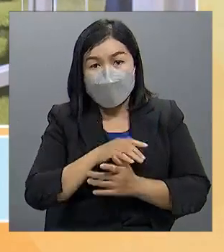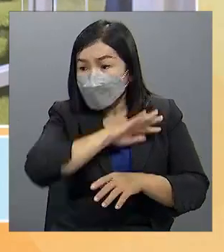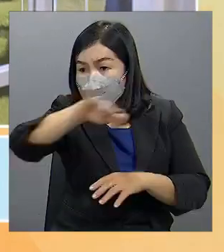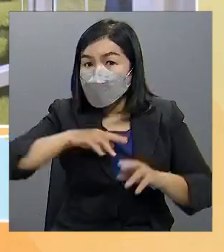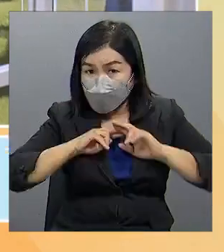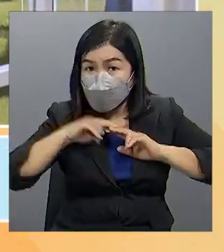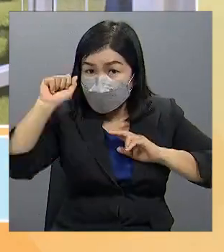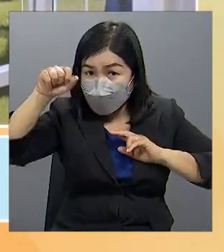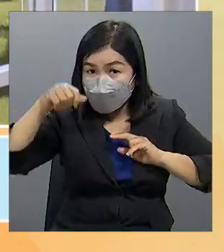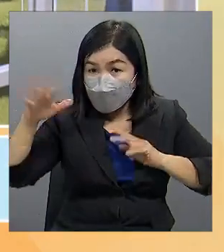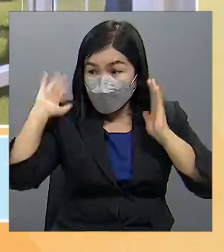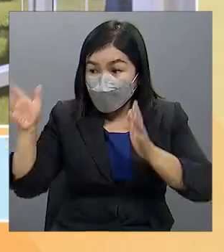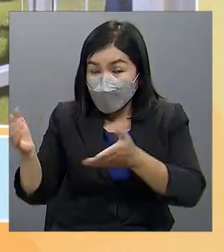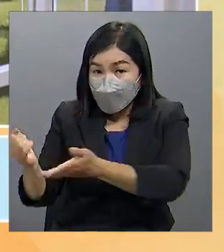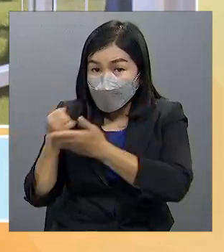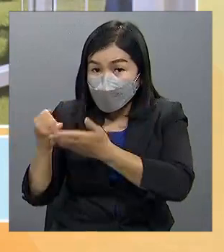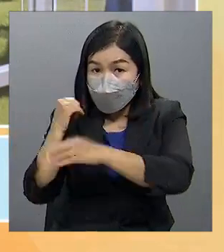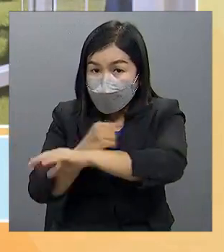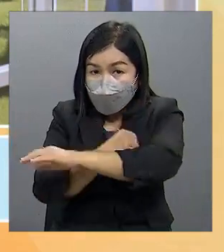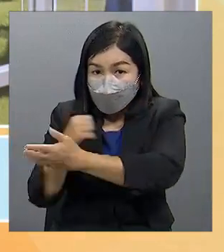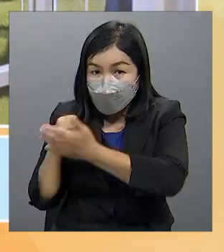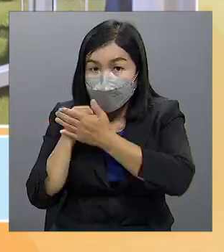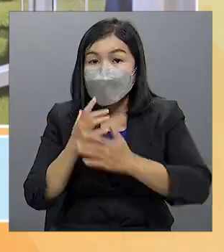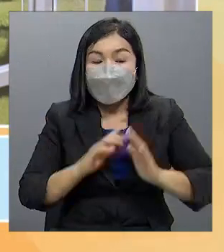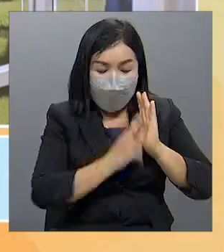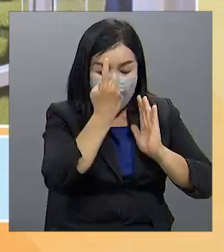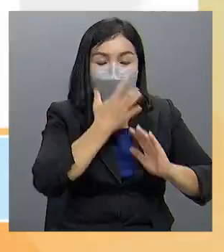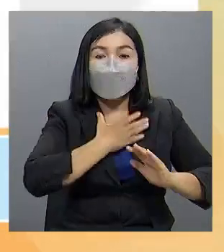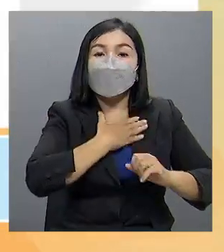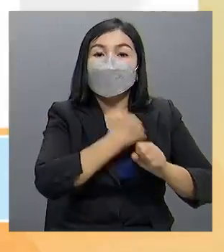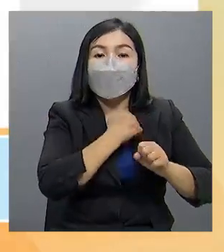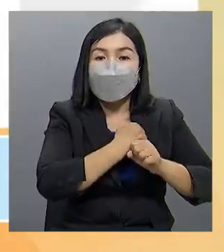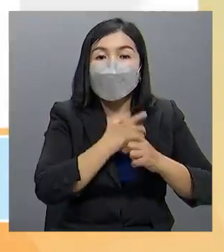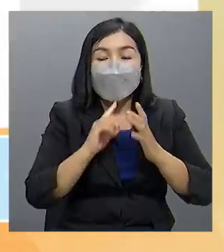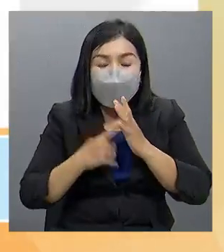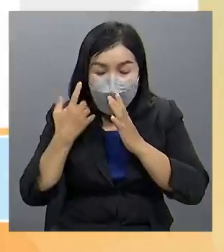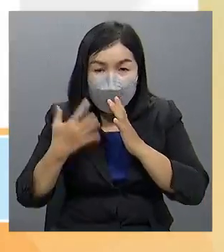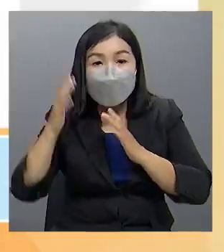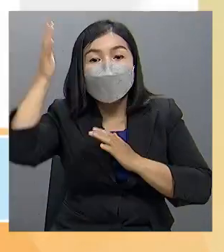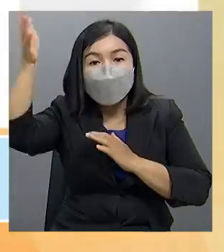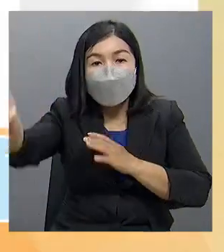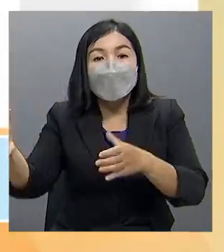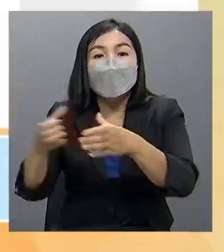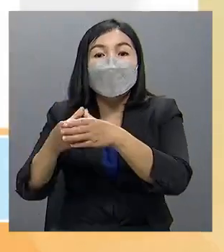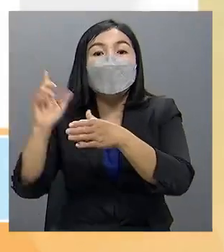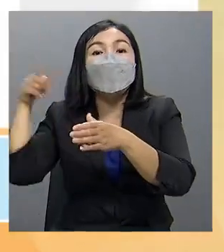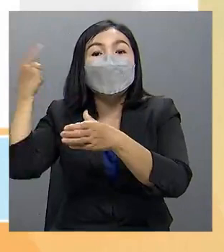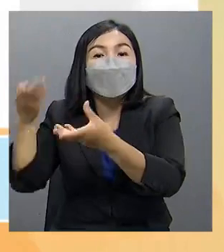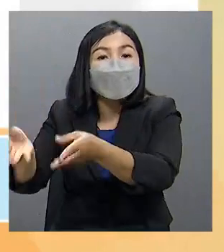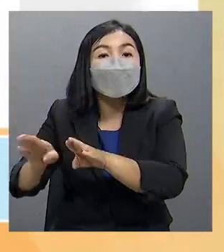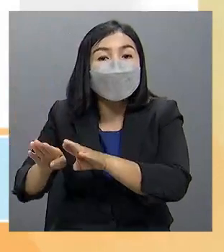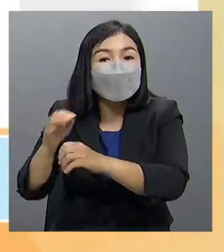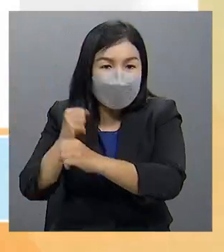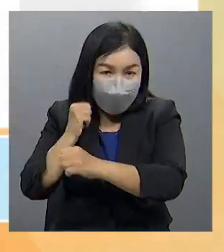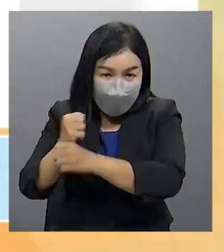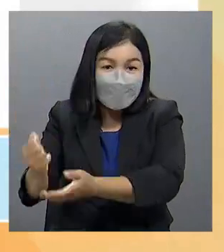ย ก็ช่วงแรกก็ทำเองครับช่วงหลังมาก็ให้แบบกลุ่มแม่บ้านเขาช่วยทำ เพราะว่ามันวอลลุ่มเยอะขึ้นนะเ